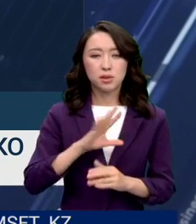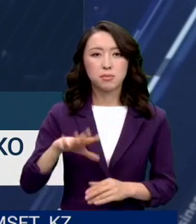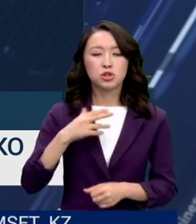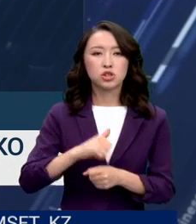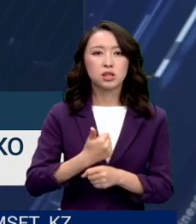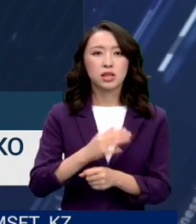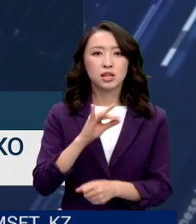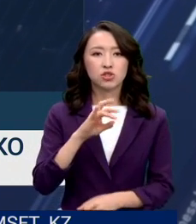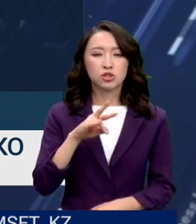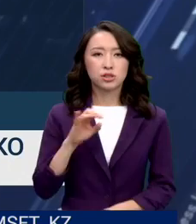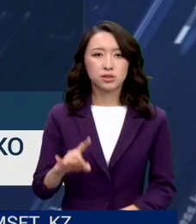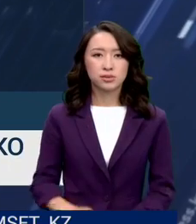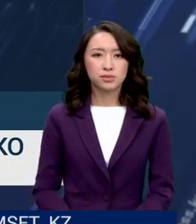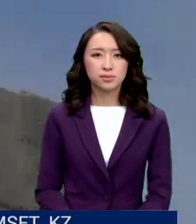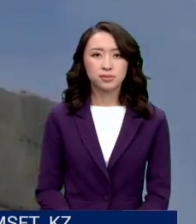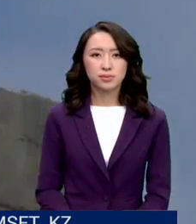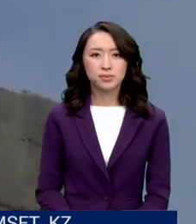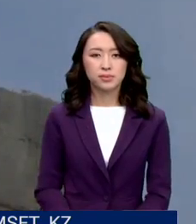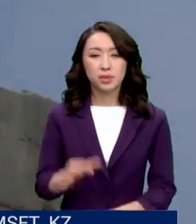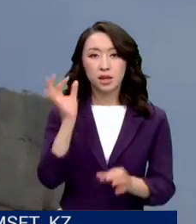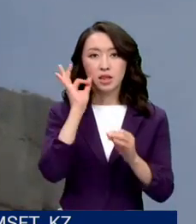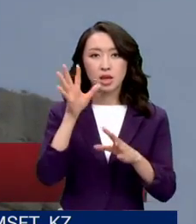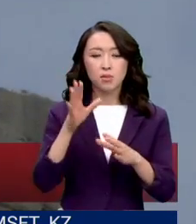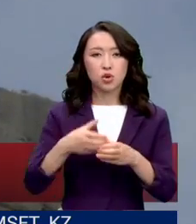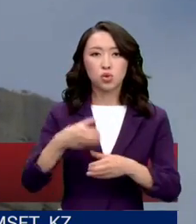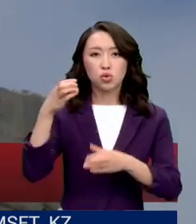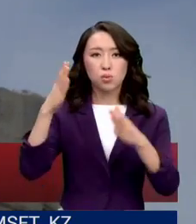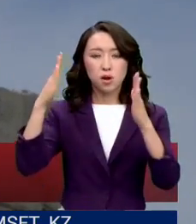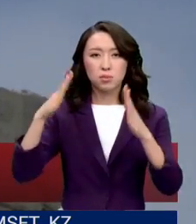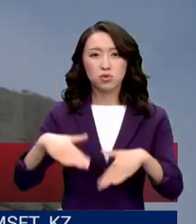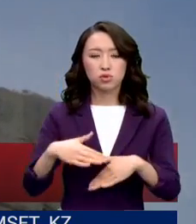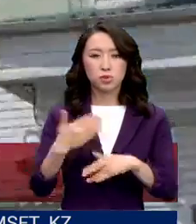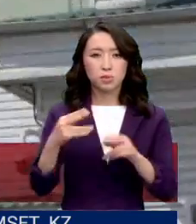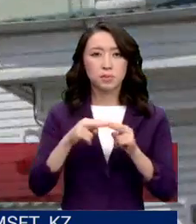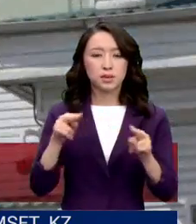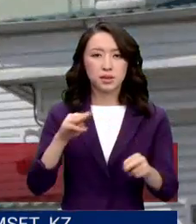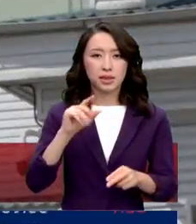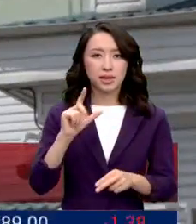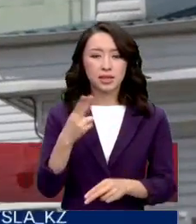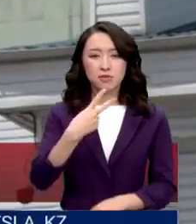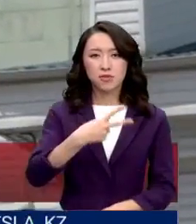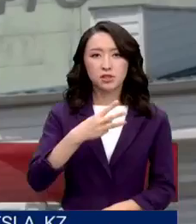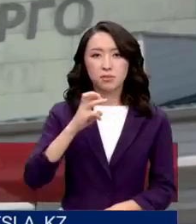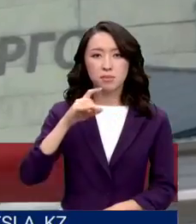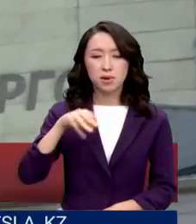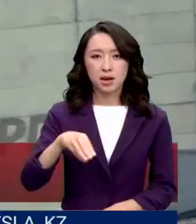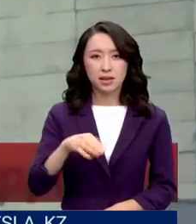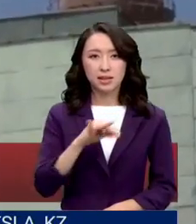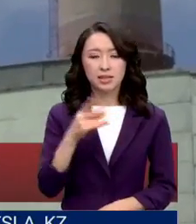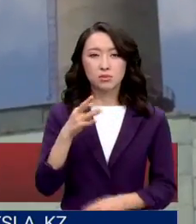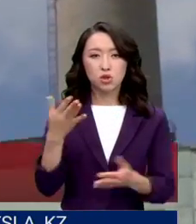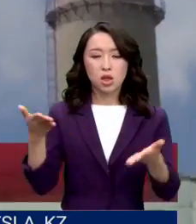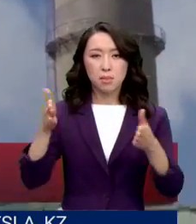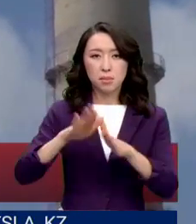главного инженера станции. Напомним, что обрушение трубы на Петропавловской ТЭЦ произошло 20 марта. Из-под